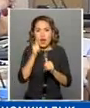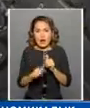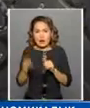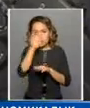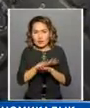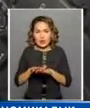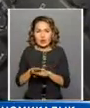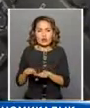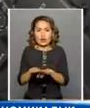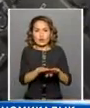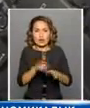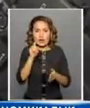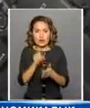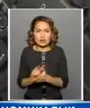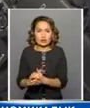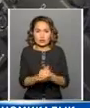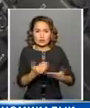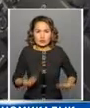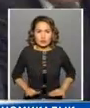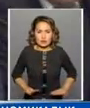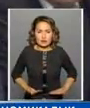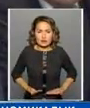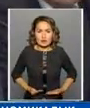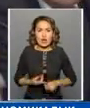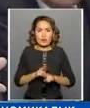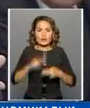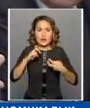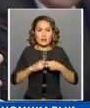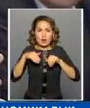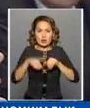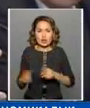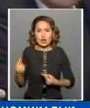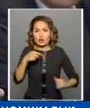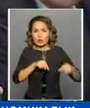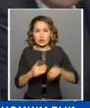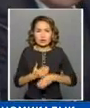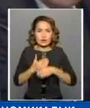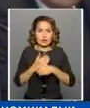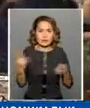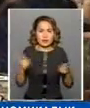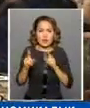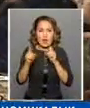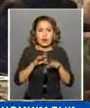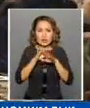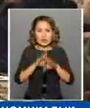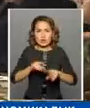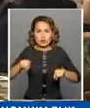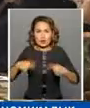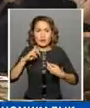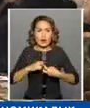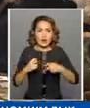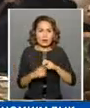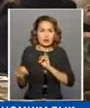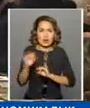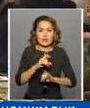мемлекеттің ортақ шаңырағы болу керек дегенді көздейді. Яғни бір жағадан бас, бір жеңнен қол шығару керек. Ал семинарда көтерілген басты